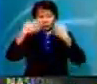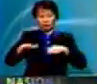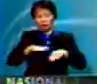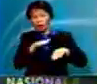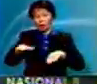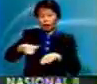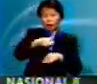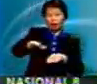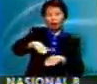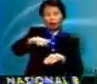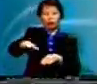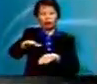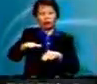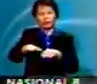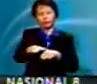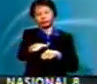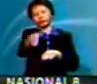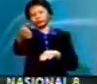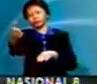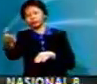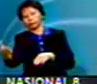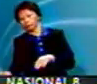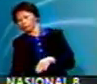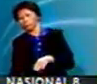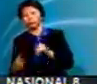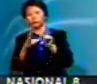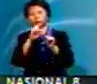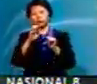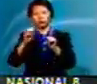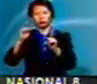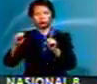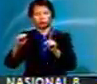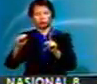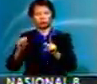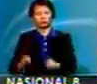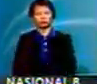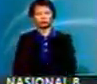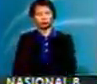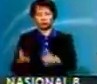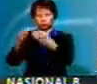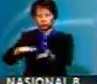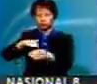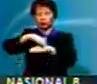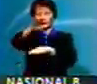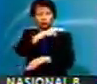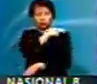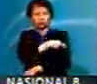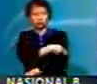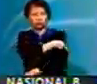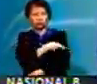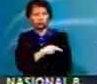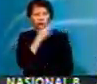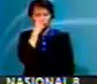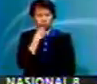dan terbabas sebelum terjunam ke dalam gaung sedalam 100 meter di kanan jalan. Mayat dihantar ke Hospital Tuanku